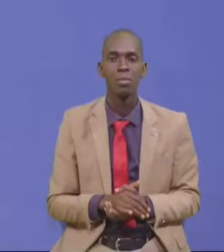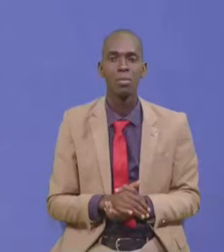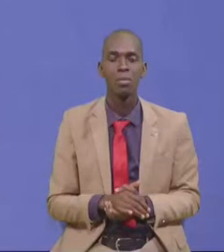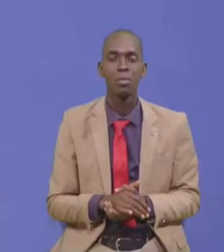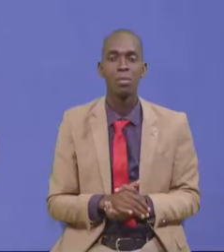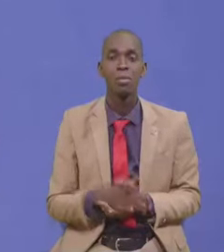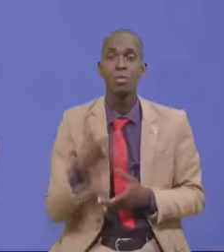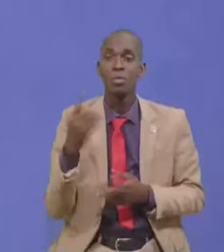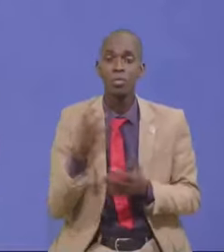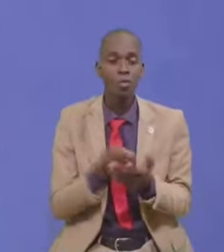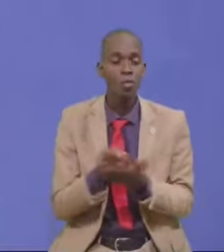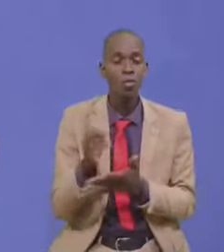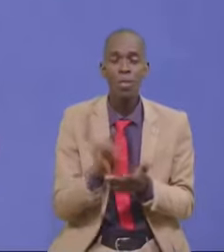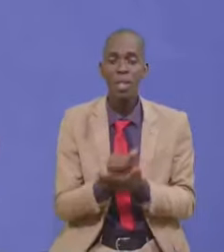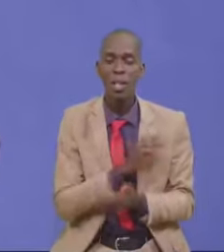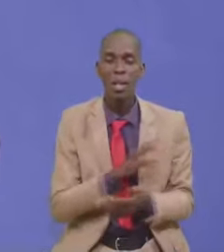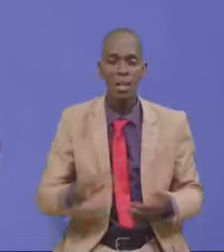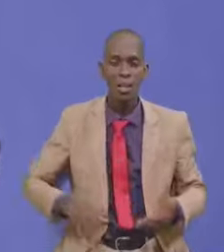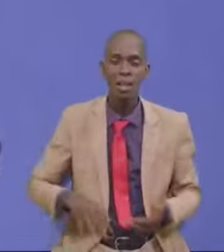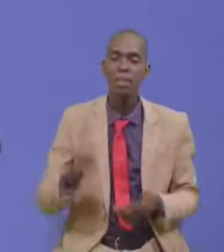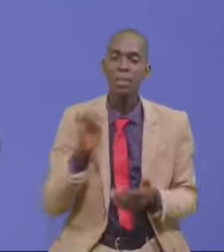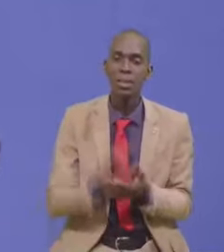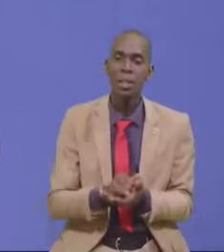La vérité que Christ reviendra encore.